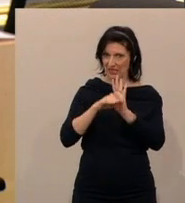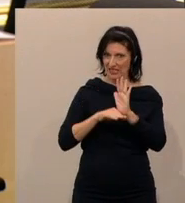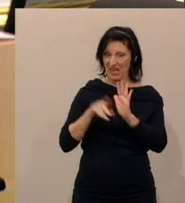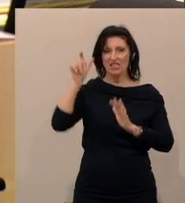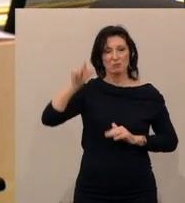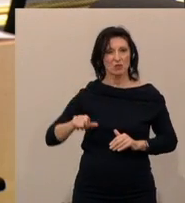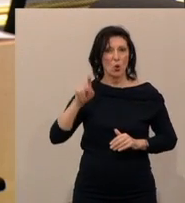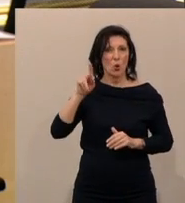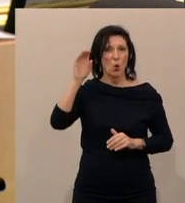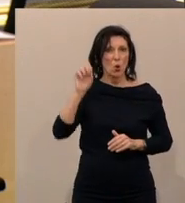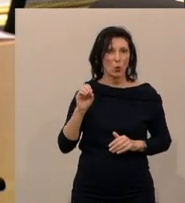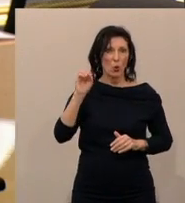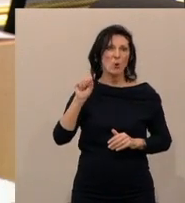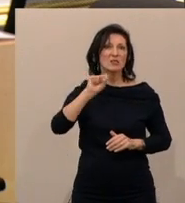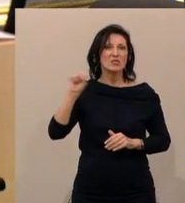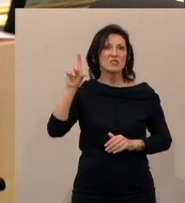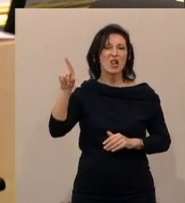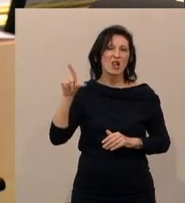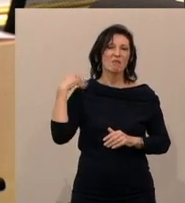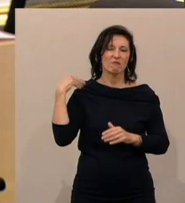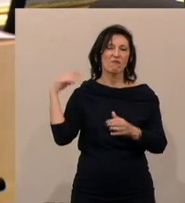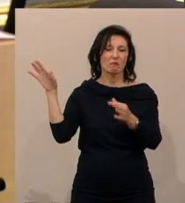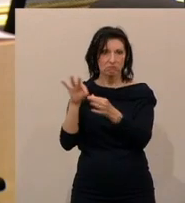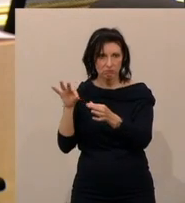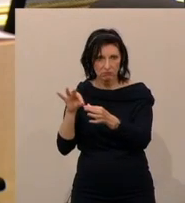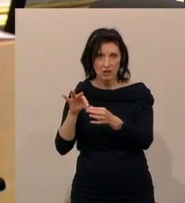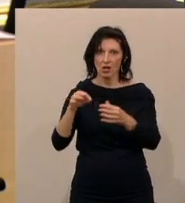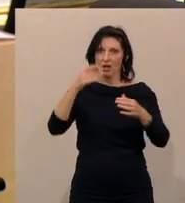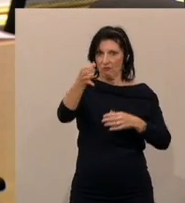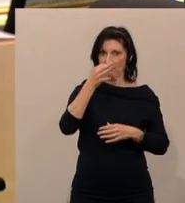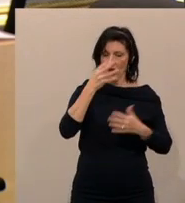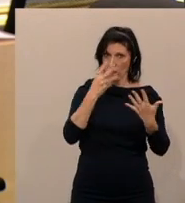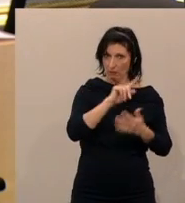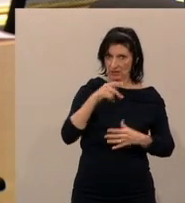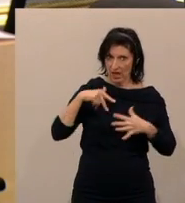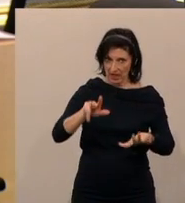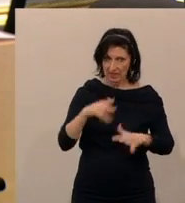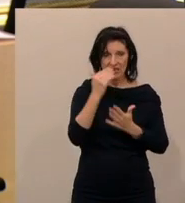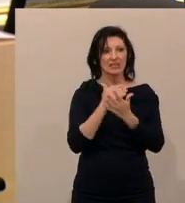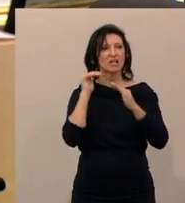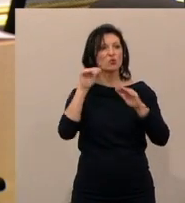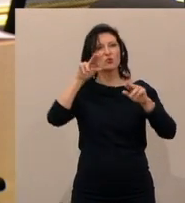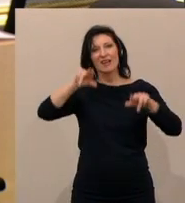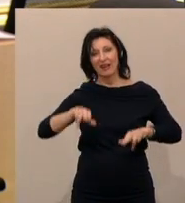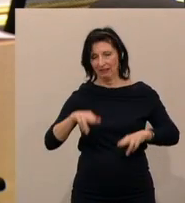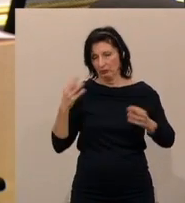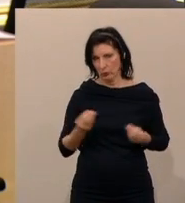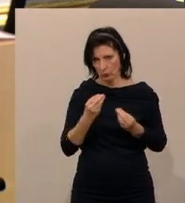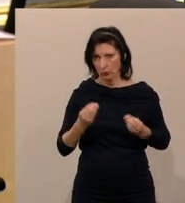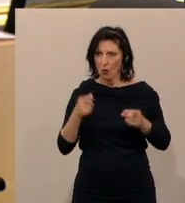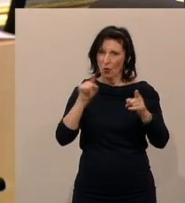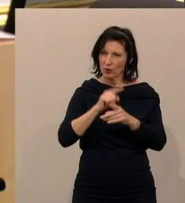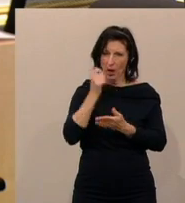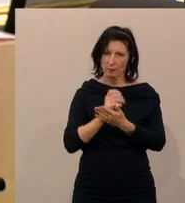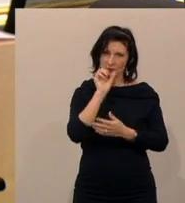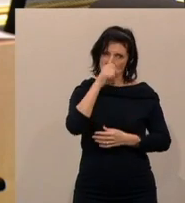Gottfried Küssel dort tätig ist. Zu den Fragen 9 bis 18. Aus datenschutzrechtlichen Gründen und aus Gründen der